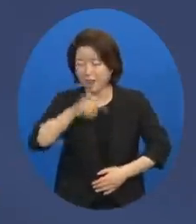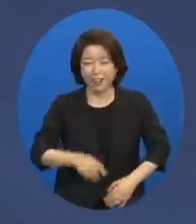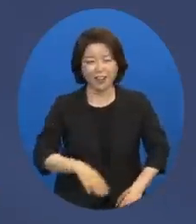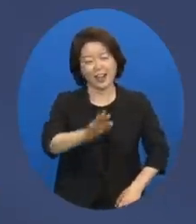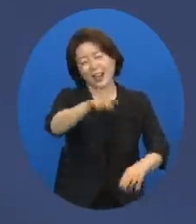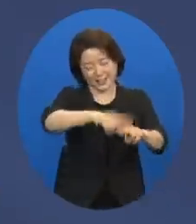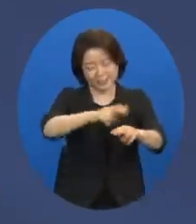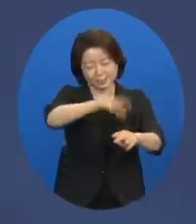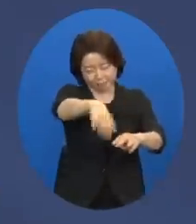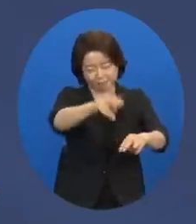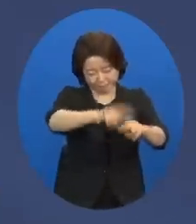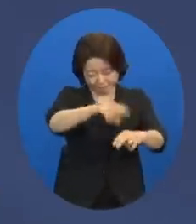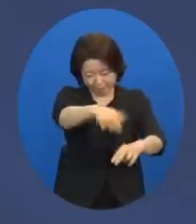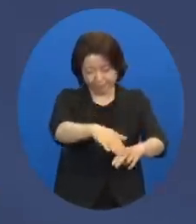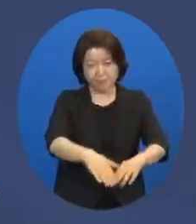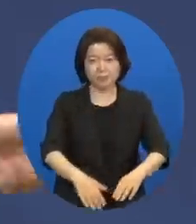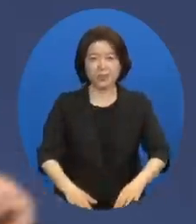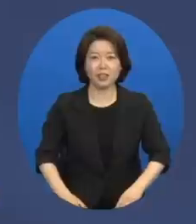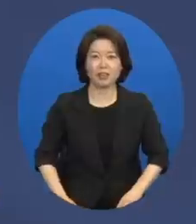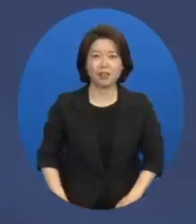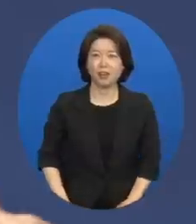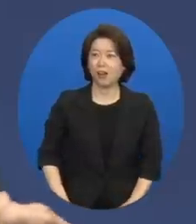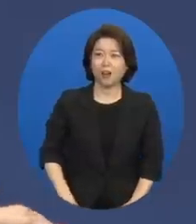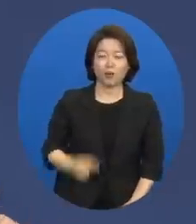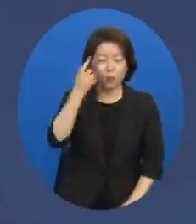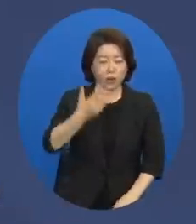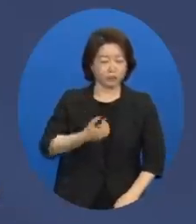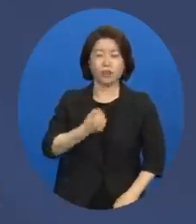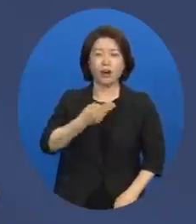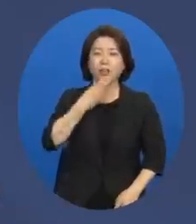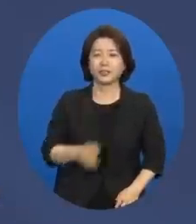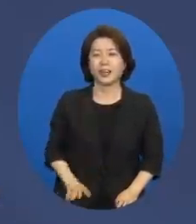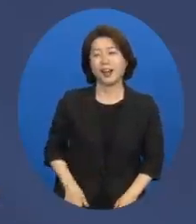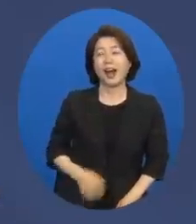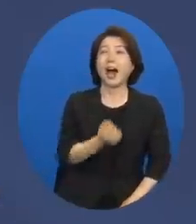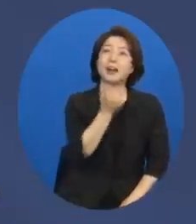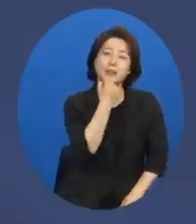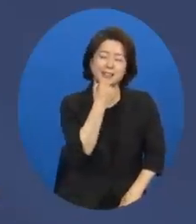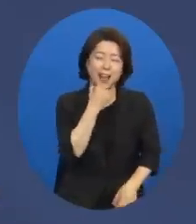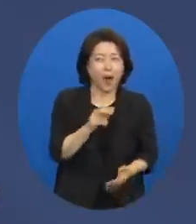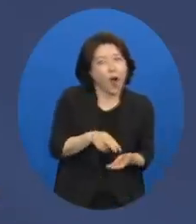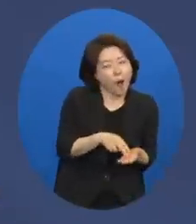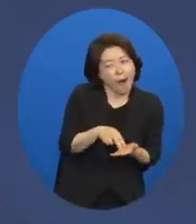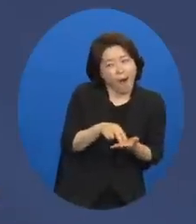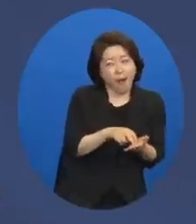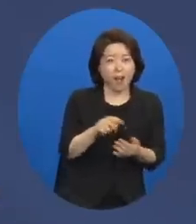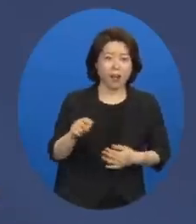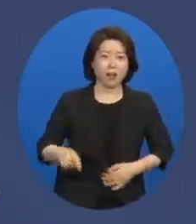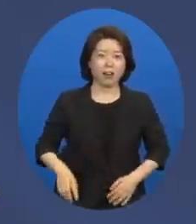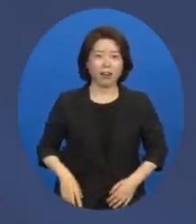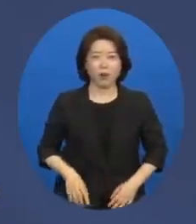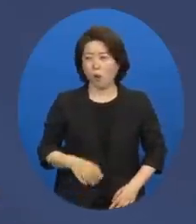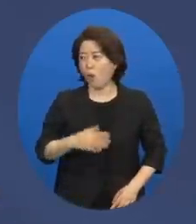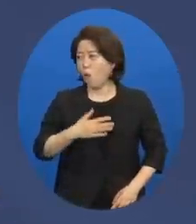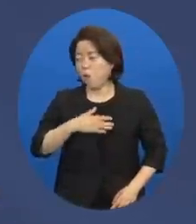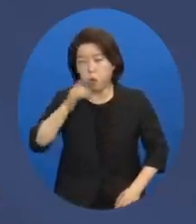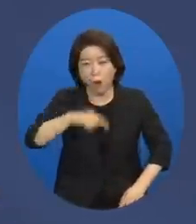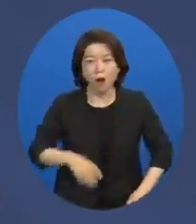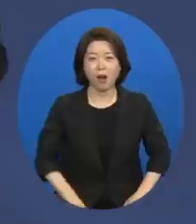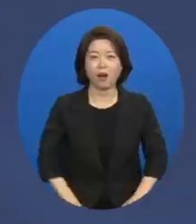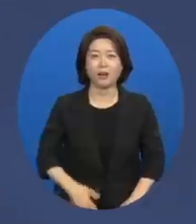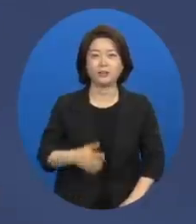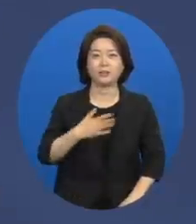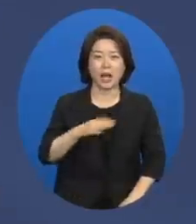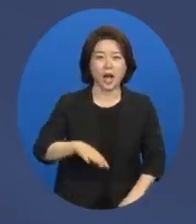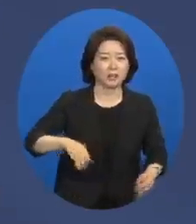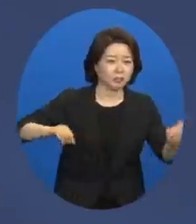막. 응? 그러고도 충격을 안 받고 패실패실 웃으면서 이래 누구 약 올리는 것처럼 그날